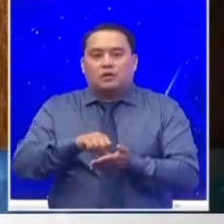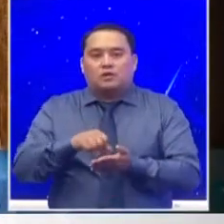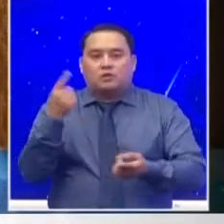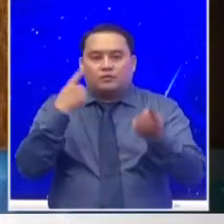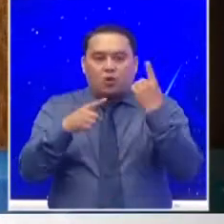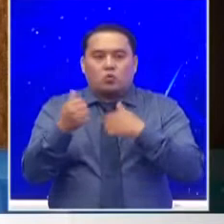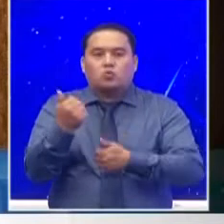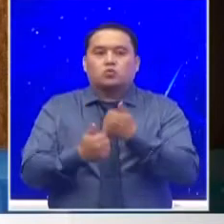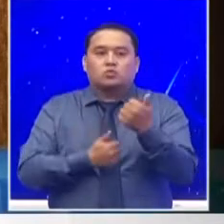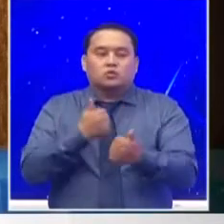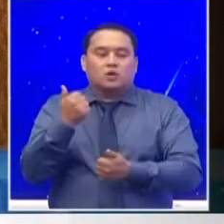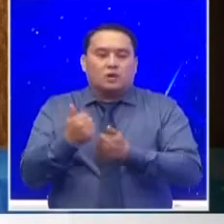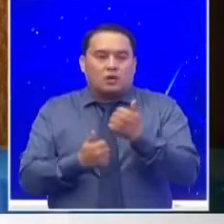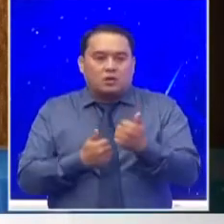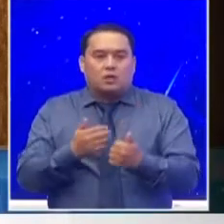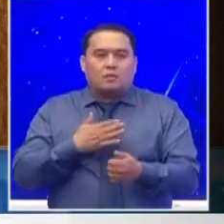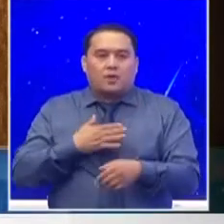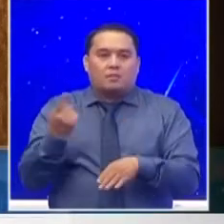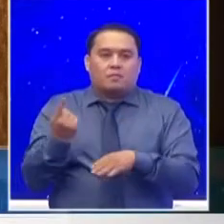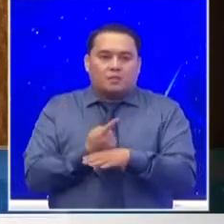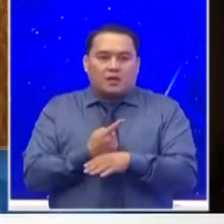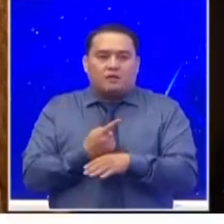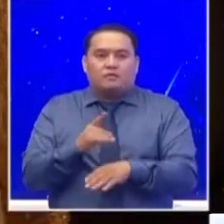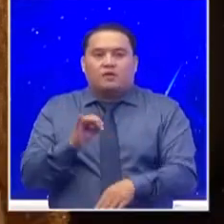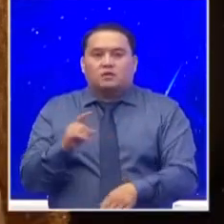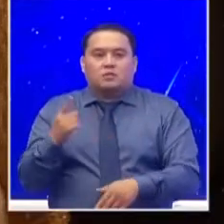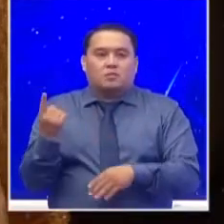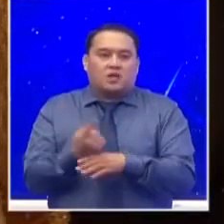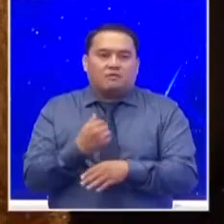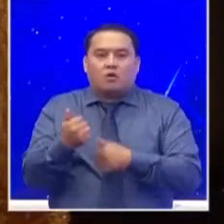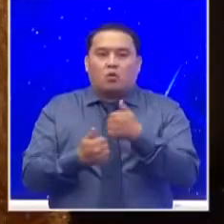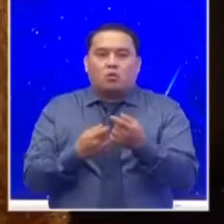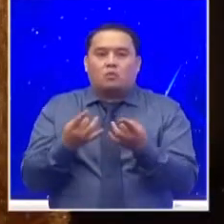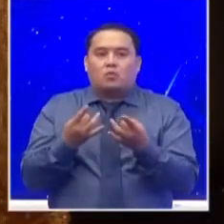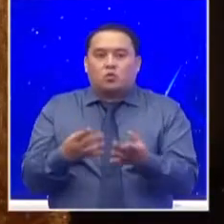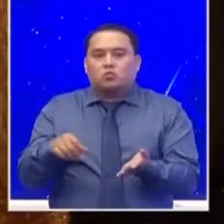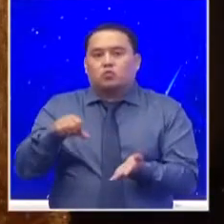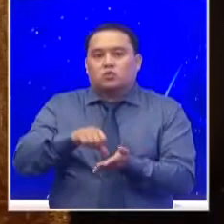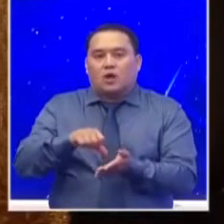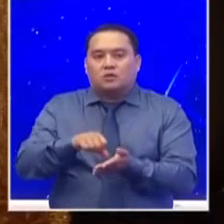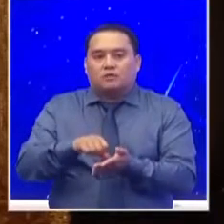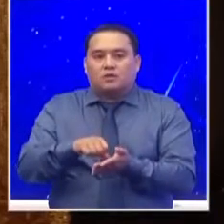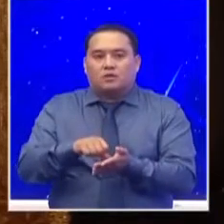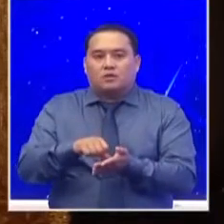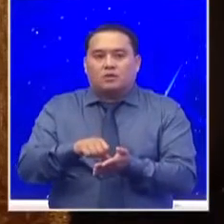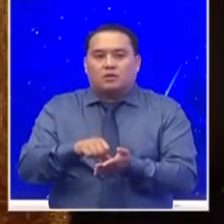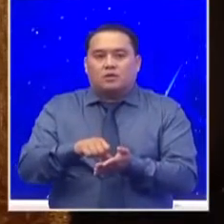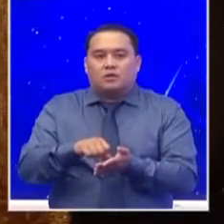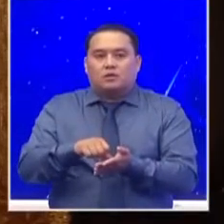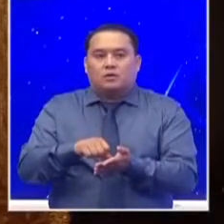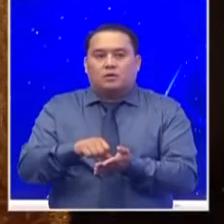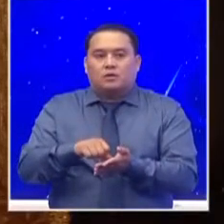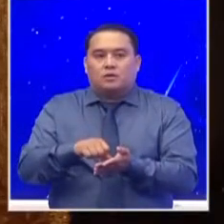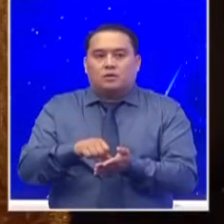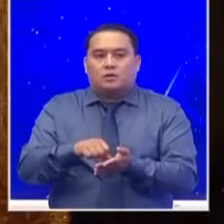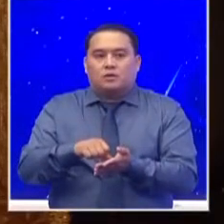дизайнерском конкурсе. Ну, первый раз, первый конкурс там. Просто так участвовала. И мы там этот,